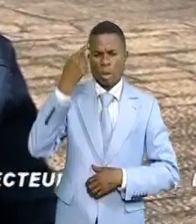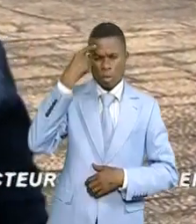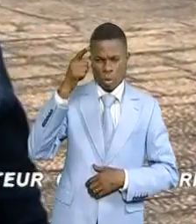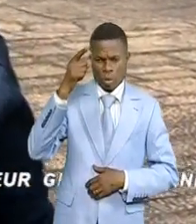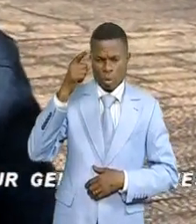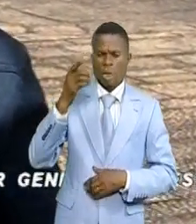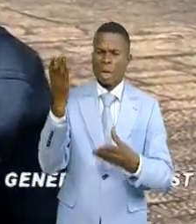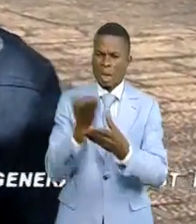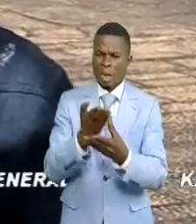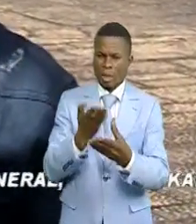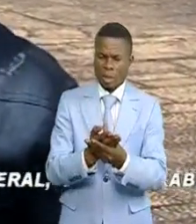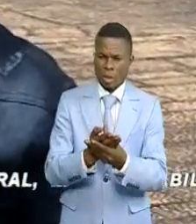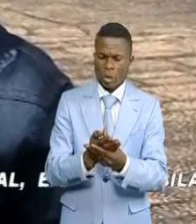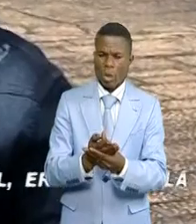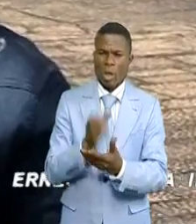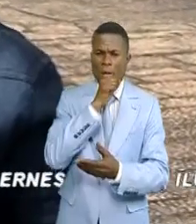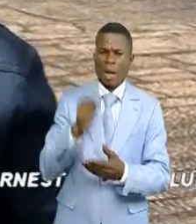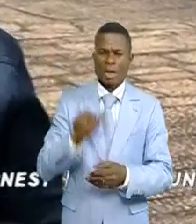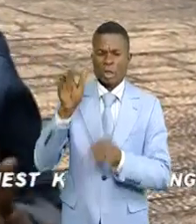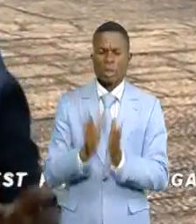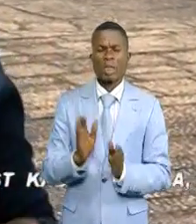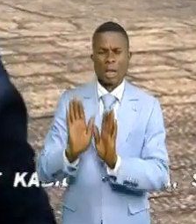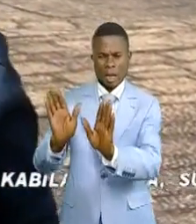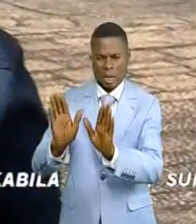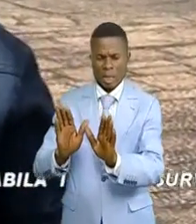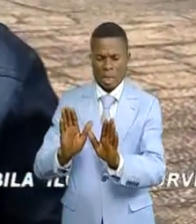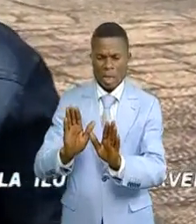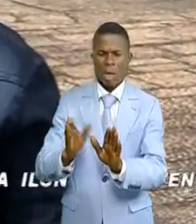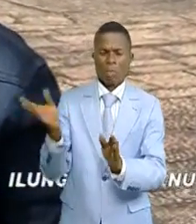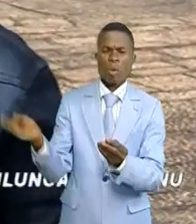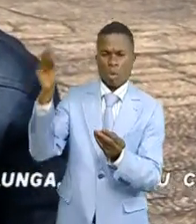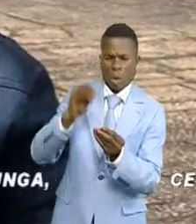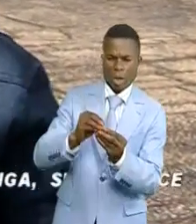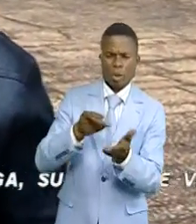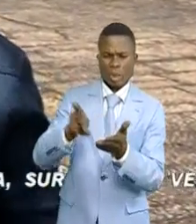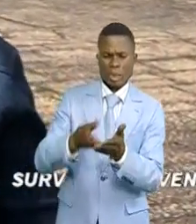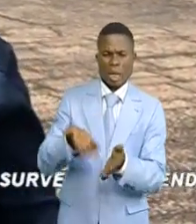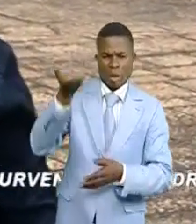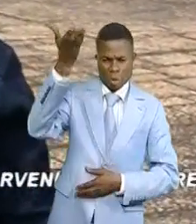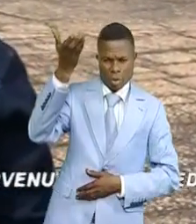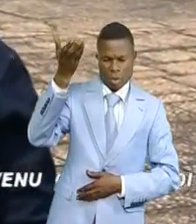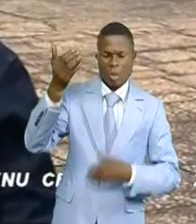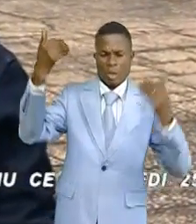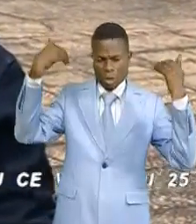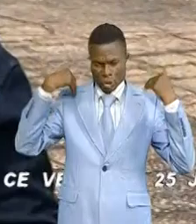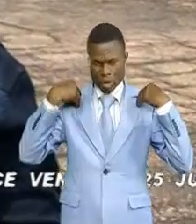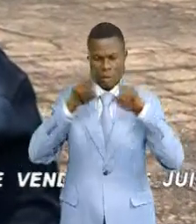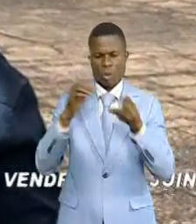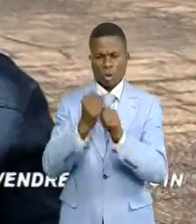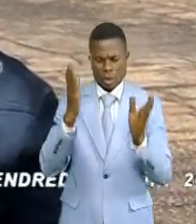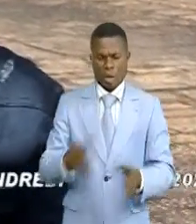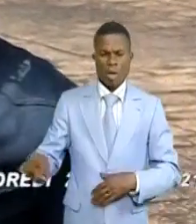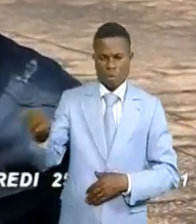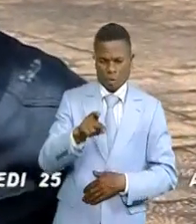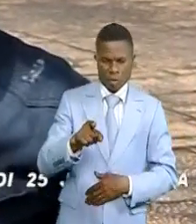le dossier que Mme Nicole avait laissé, pour les réajustements de salaire des agents et cadres de la RTNC, que vous